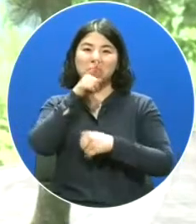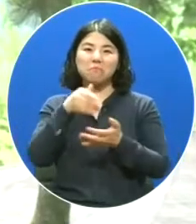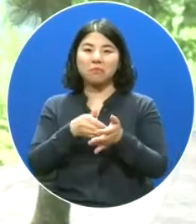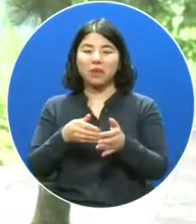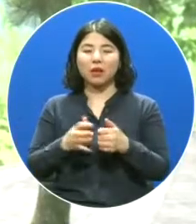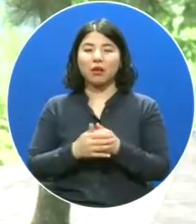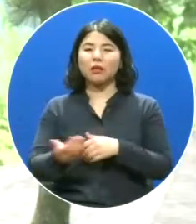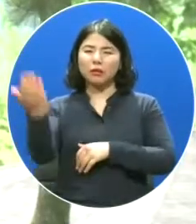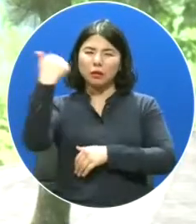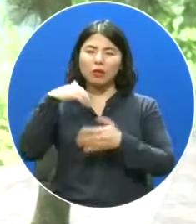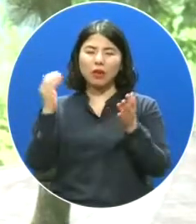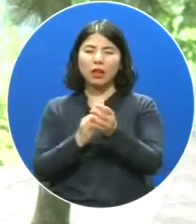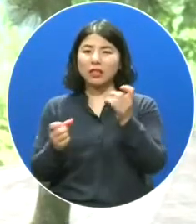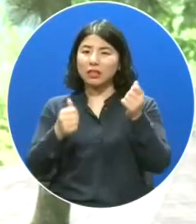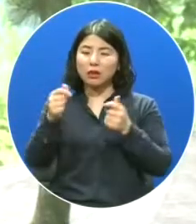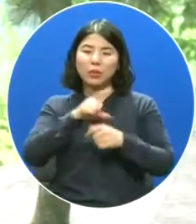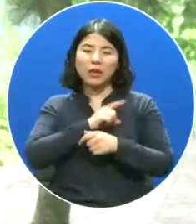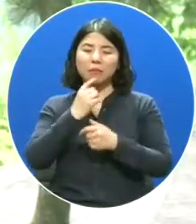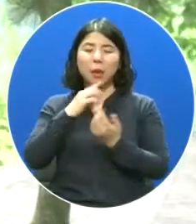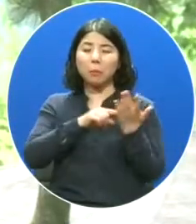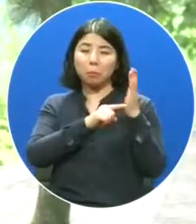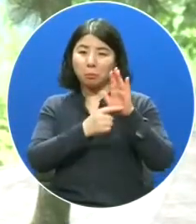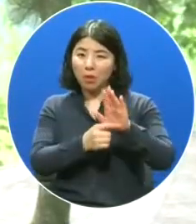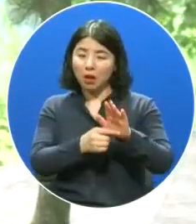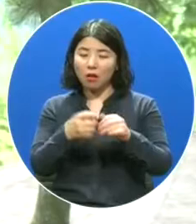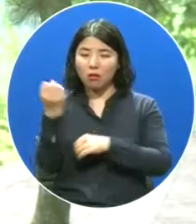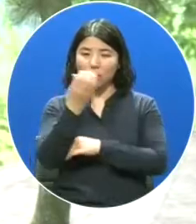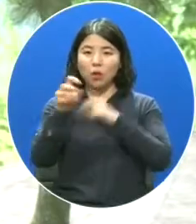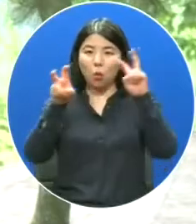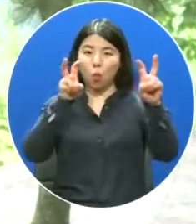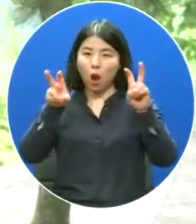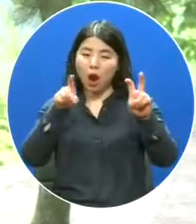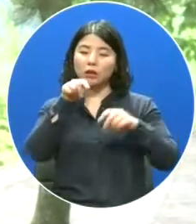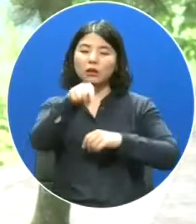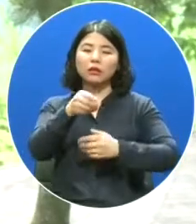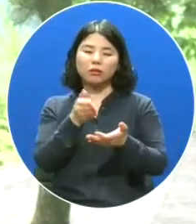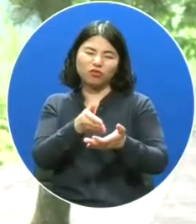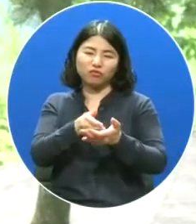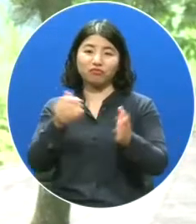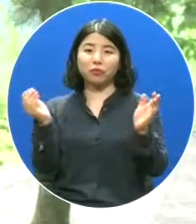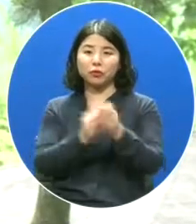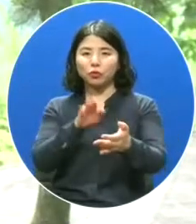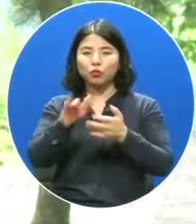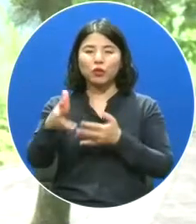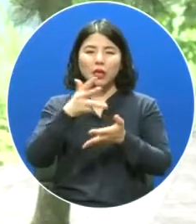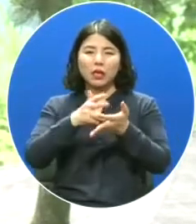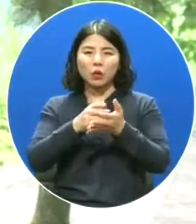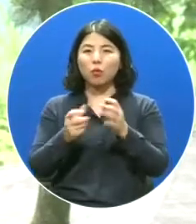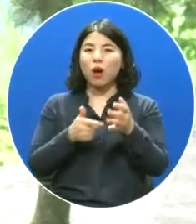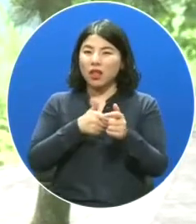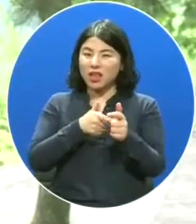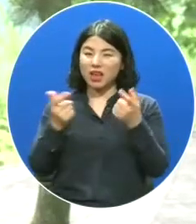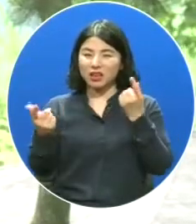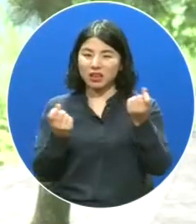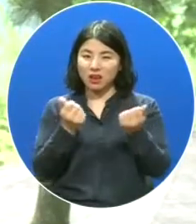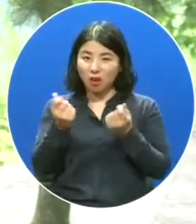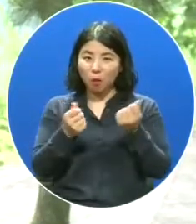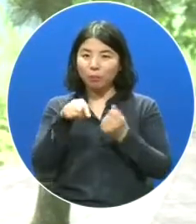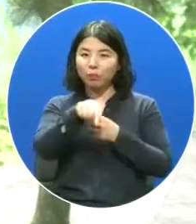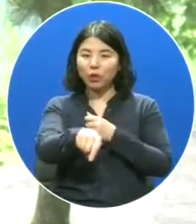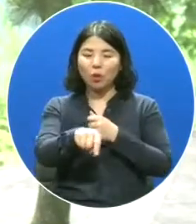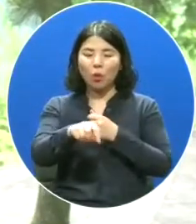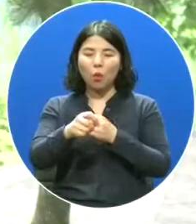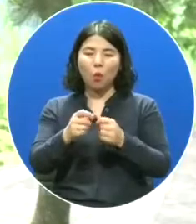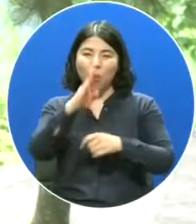이전까지 확진자가 다녀간 클럽의 이름만을 공개하던 언론사들은 해당 보도 이후에 이태원 게이클럽과 확진이라는